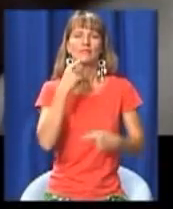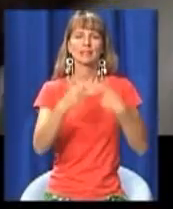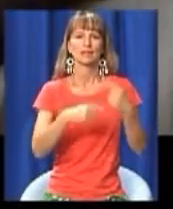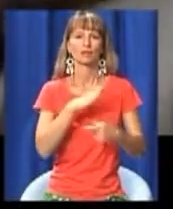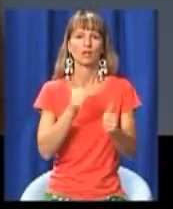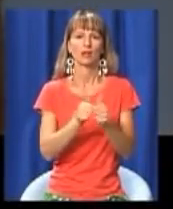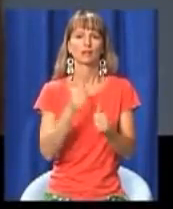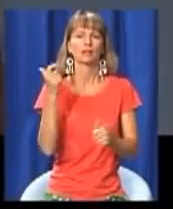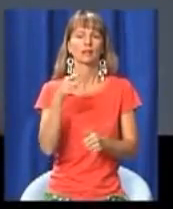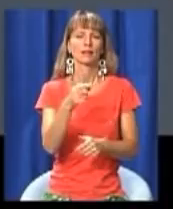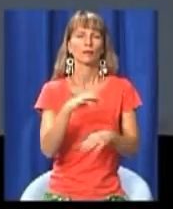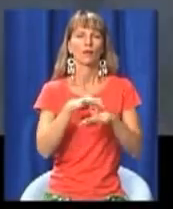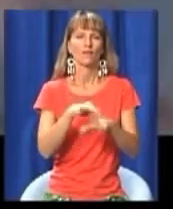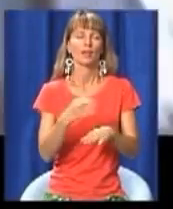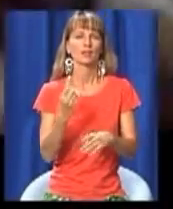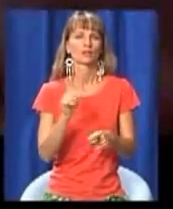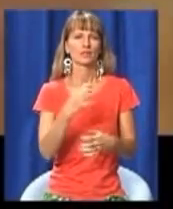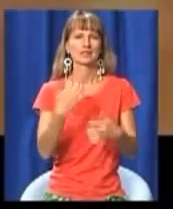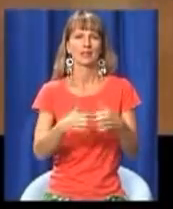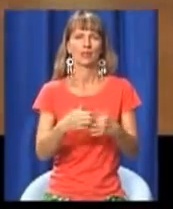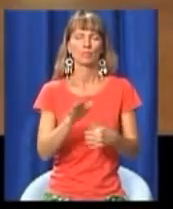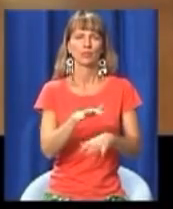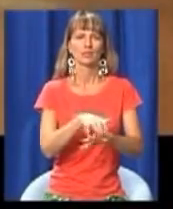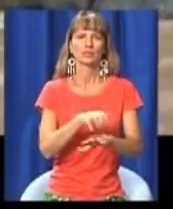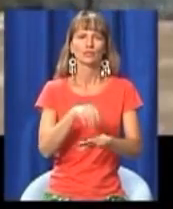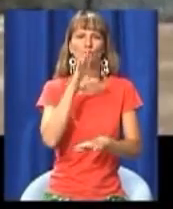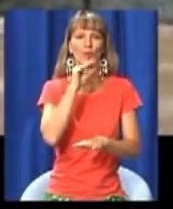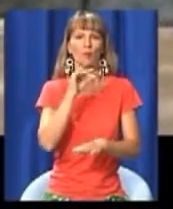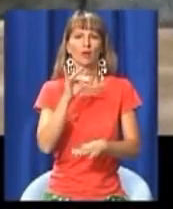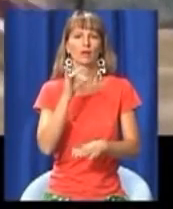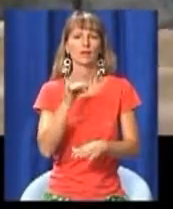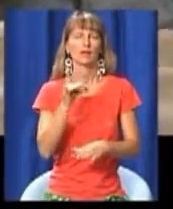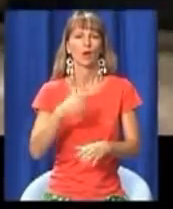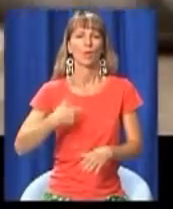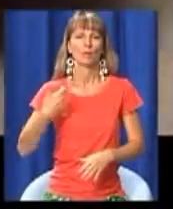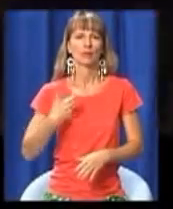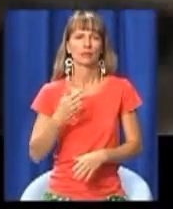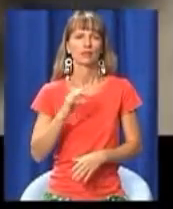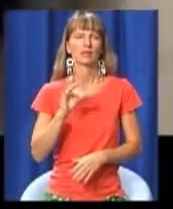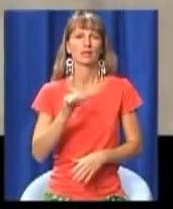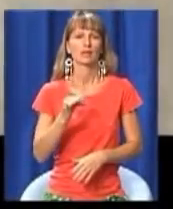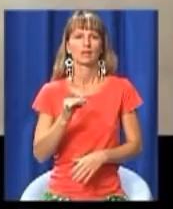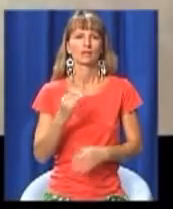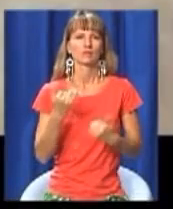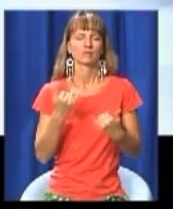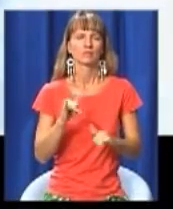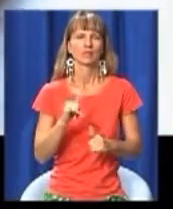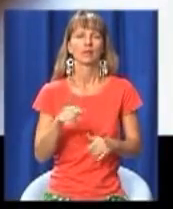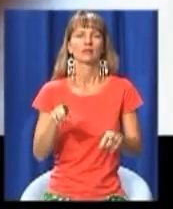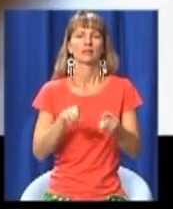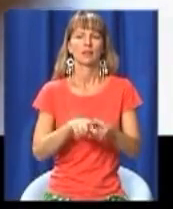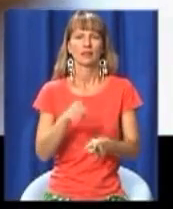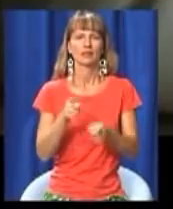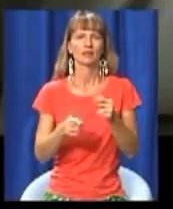господарем. Їх поведінка – це щось середнє між кішкою, собакою та мавпочкою. Іноді Девона Рекса так і називають